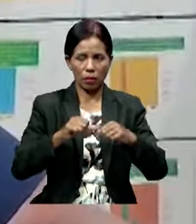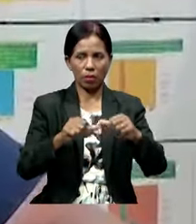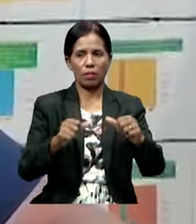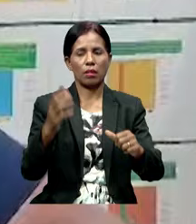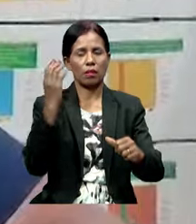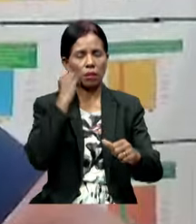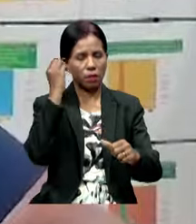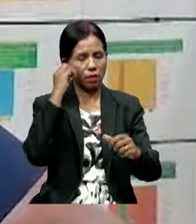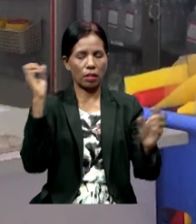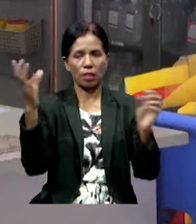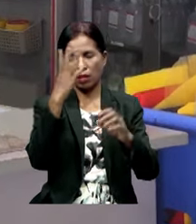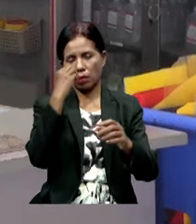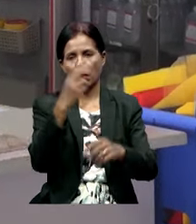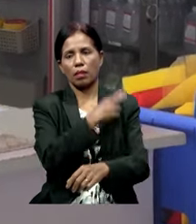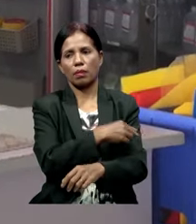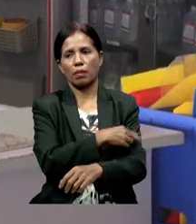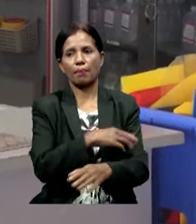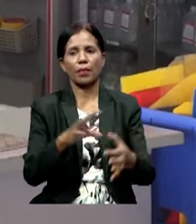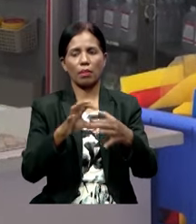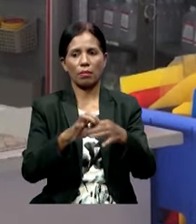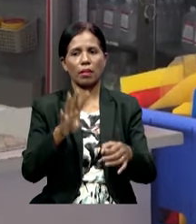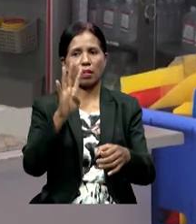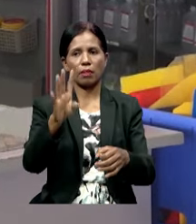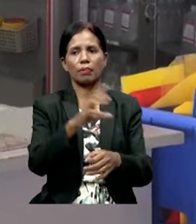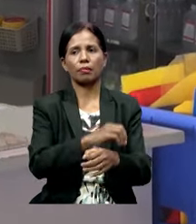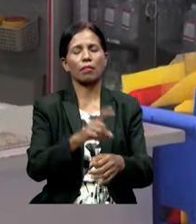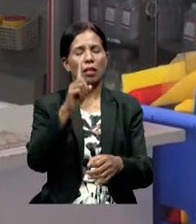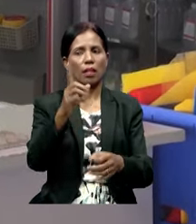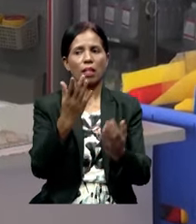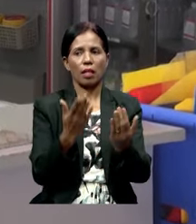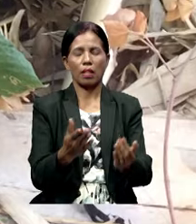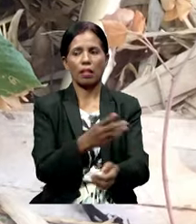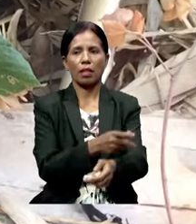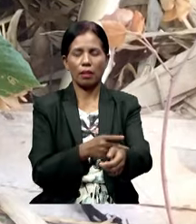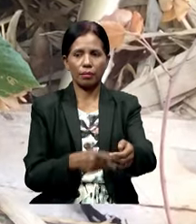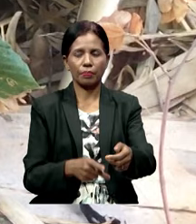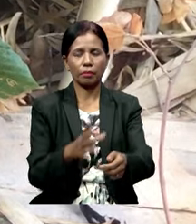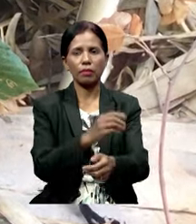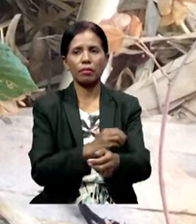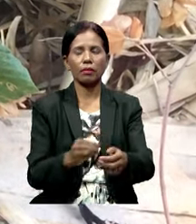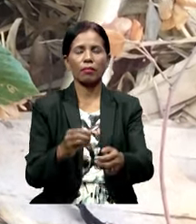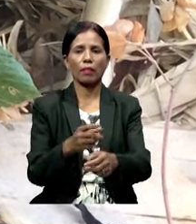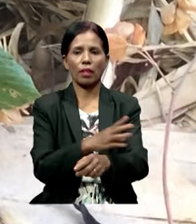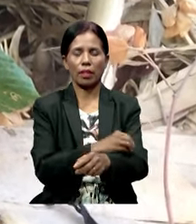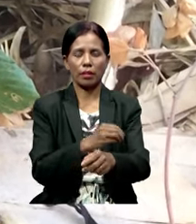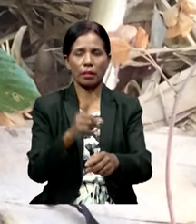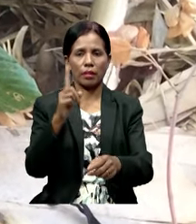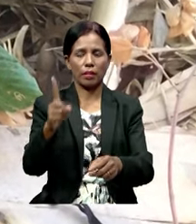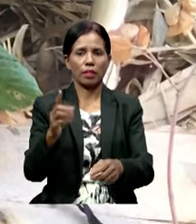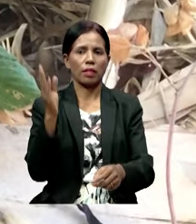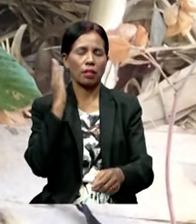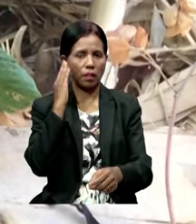umaret la paisa y hospital. Membro FABTL na inghat ne, ida kane ki ha ain los, ida ya parte ain karuk, ida ya